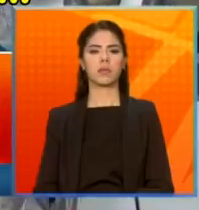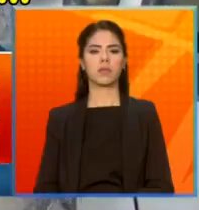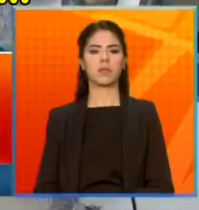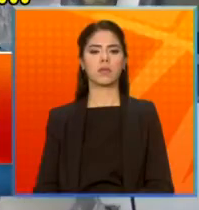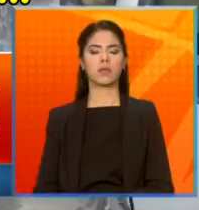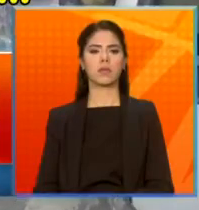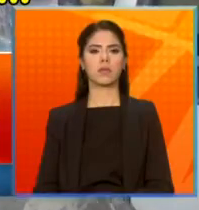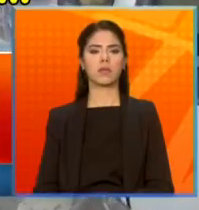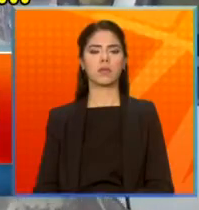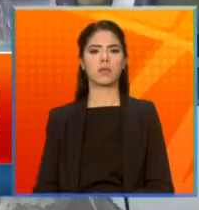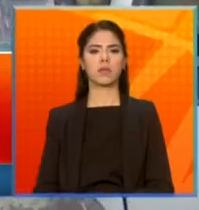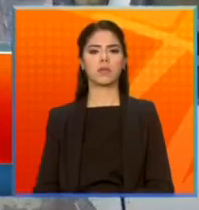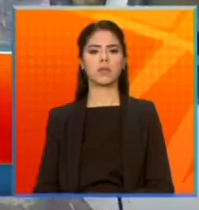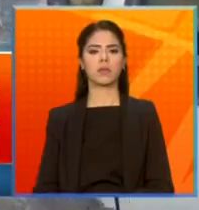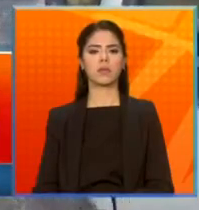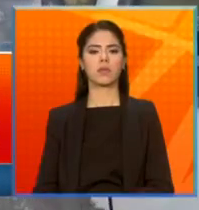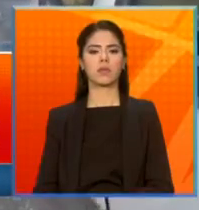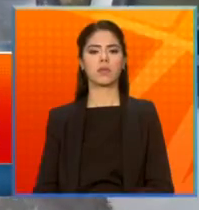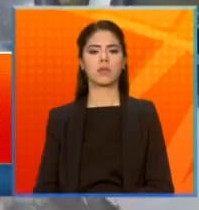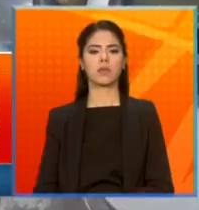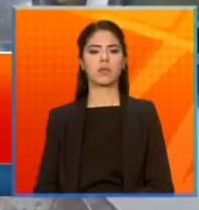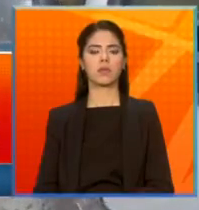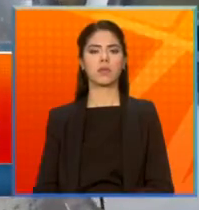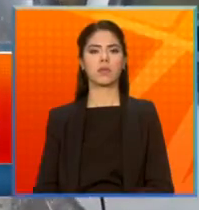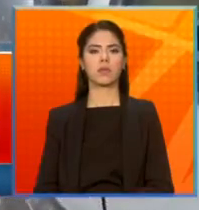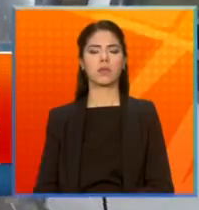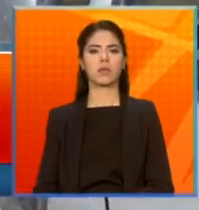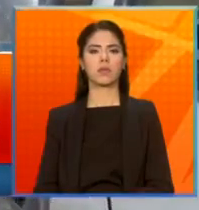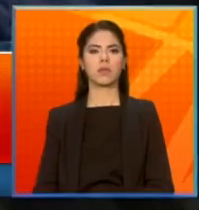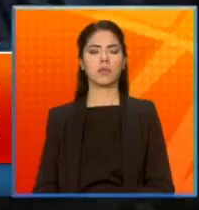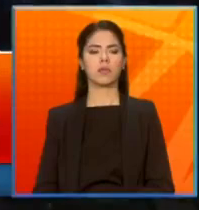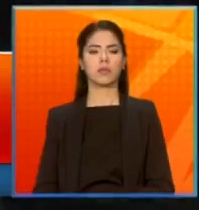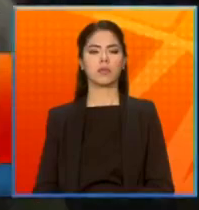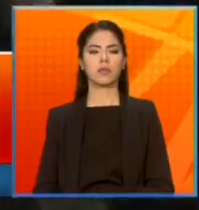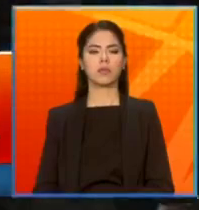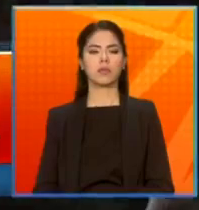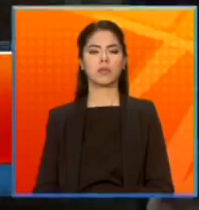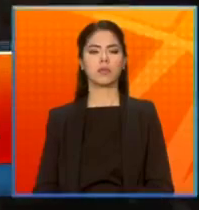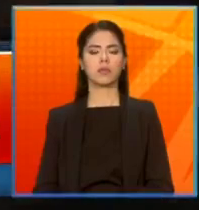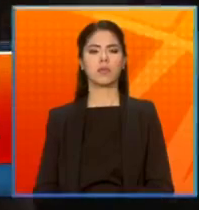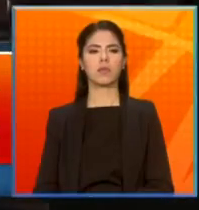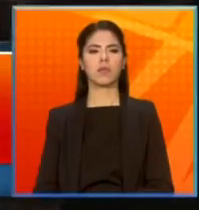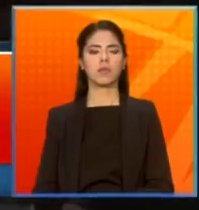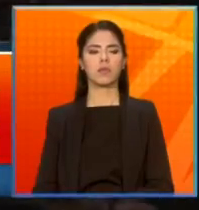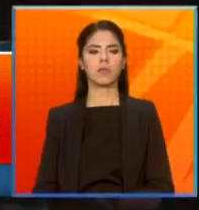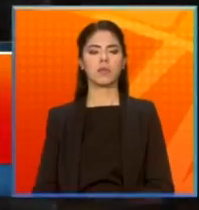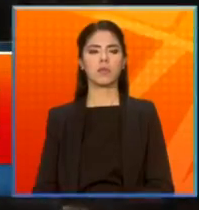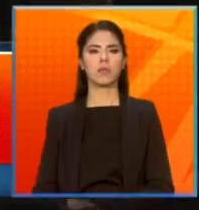bütün mücahitlerimiz, arkadaşlarımız beraber gireceğiz ve Neyrap'a alacağız inşallah.